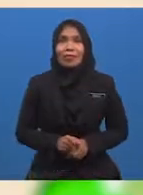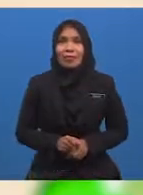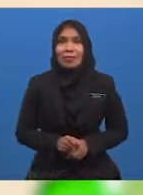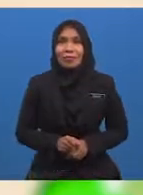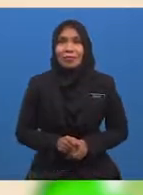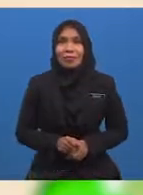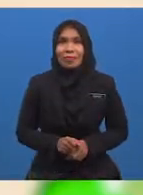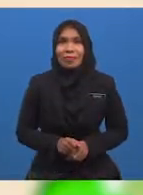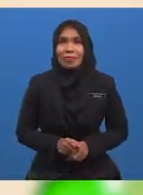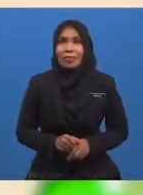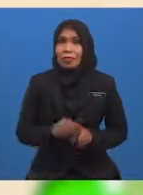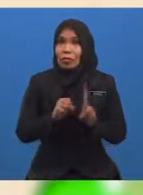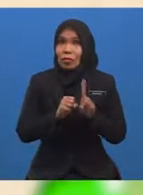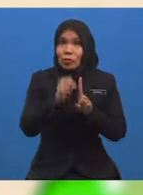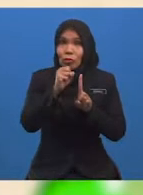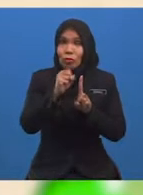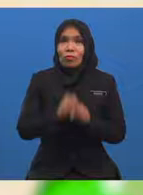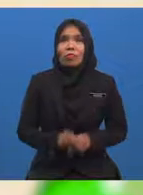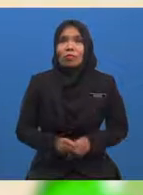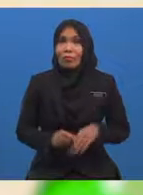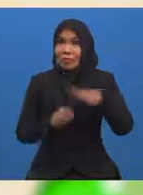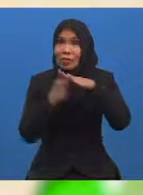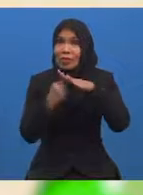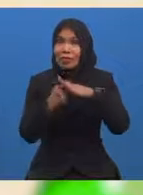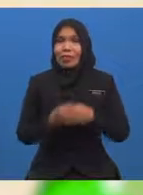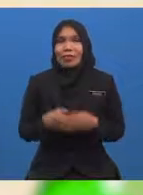memastikan suhu persekitaran sejuk.